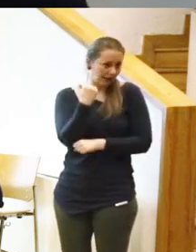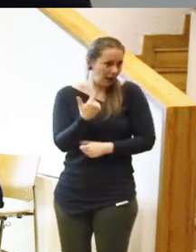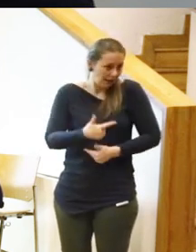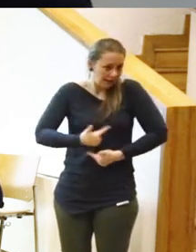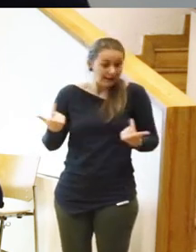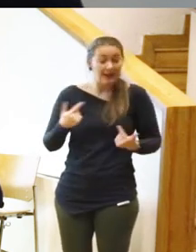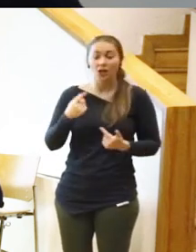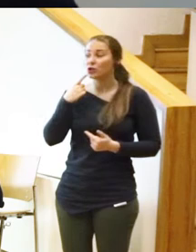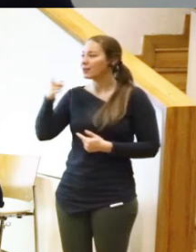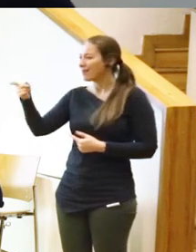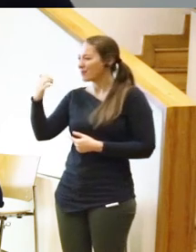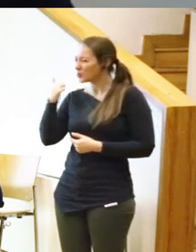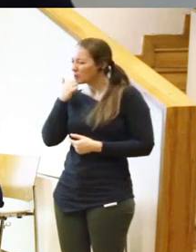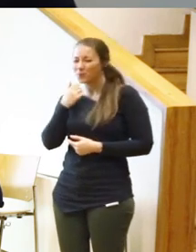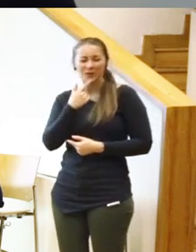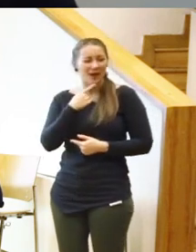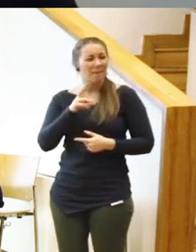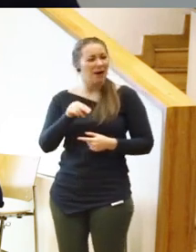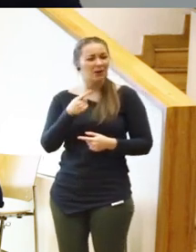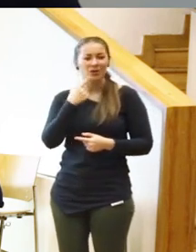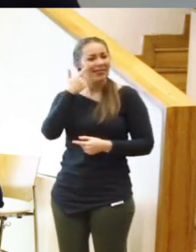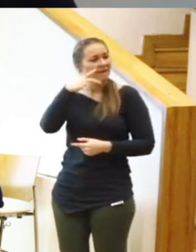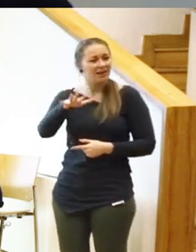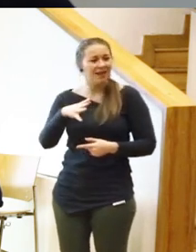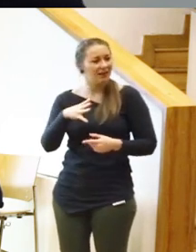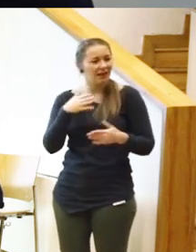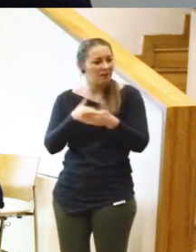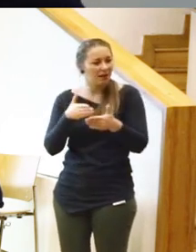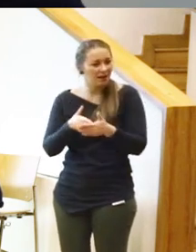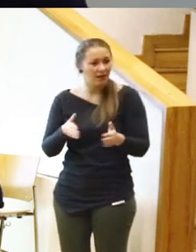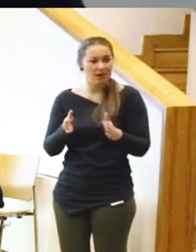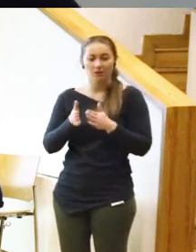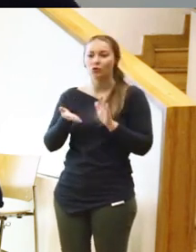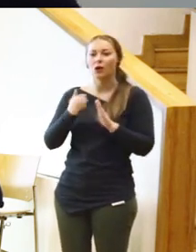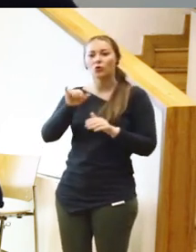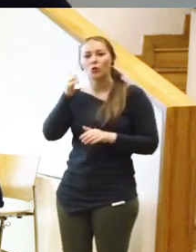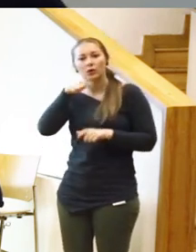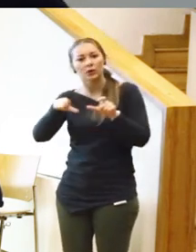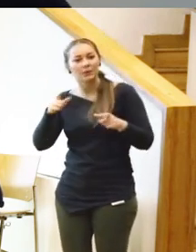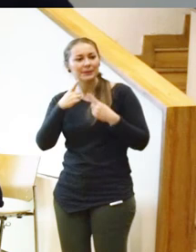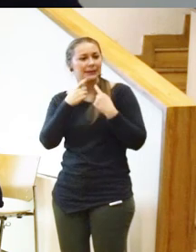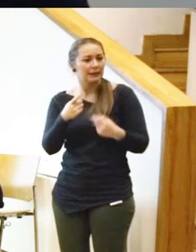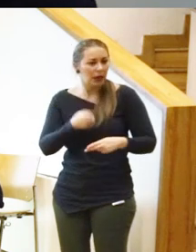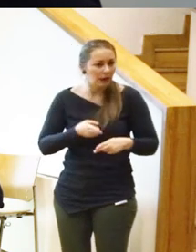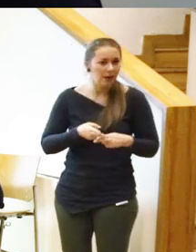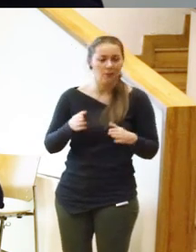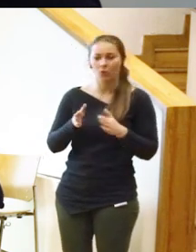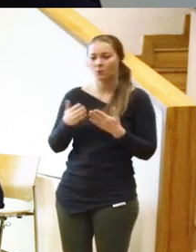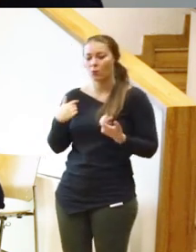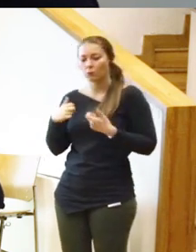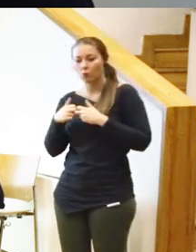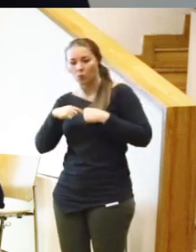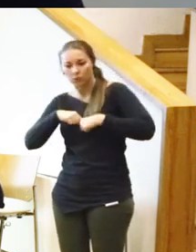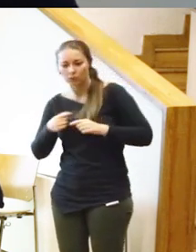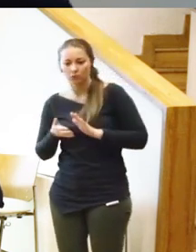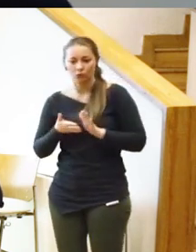vlastně neviditelných bariér nebo neviditelných znevýhodnění, psychických nemocí a nebo prostě jenom dispozic nějakých,